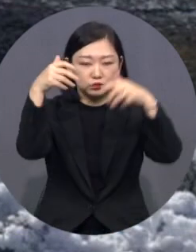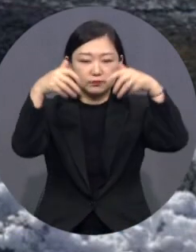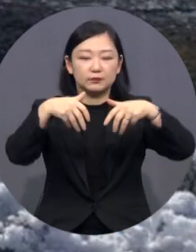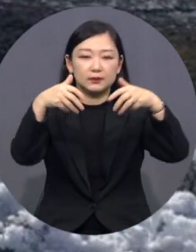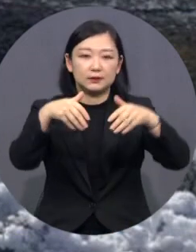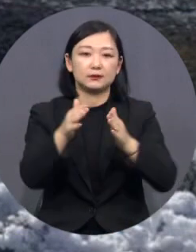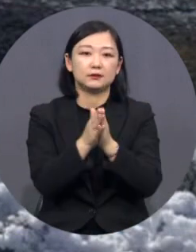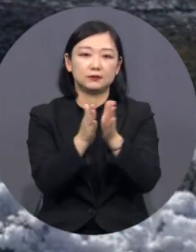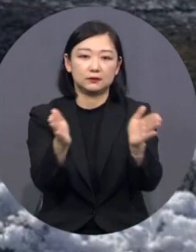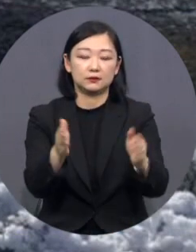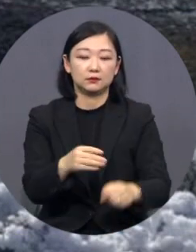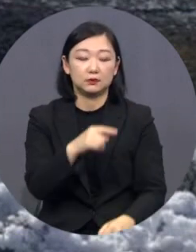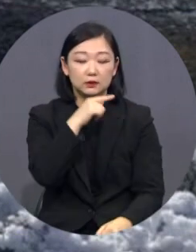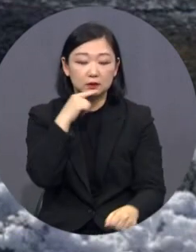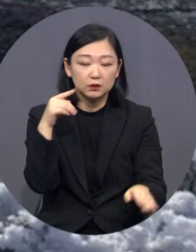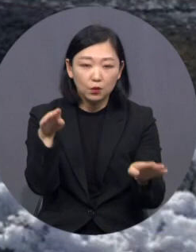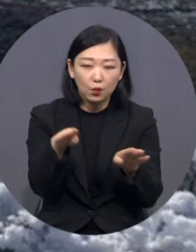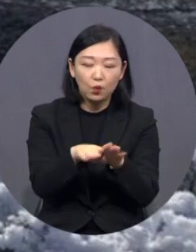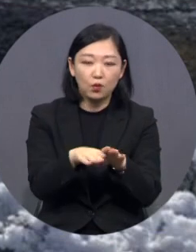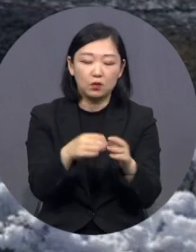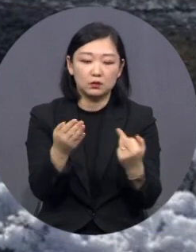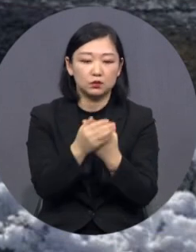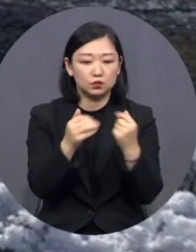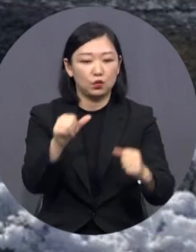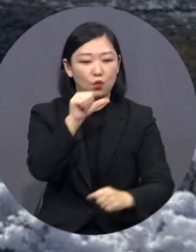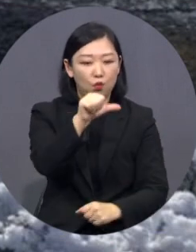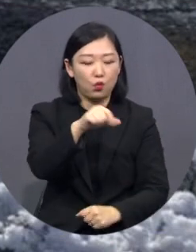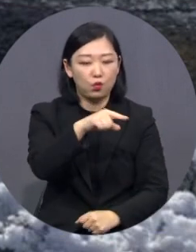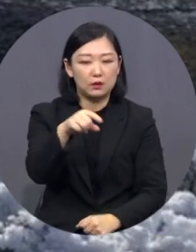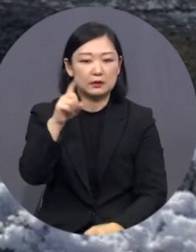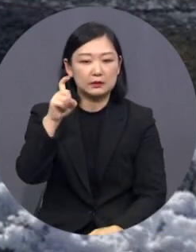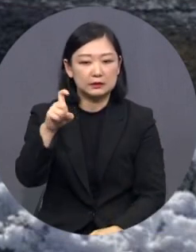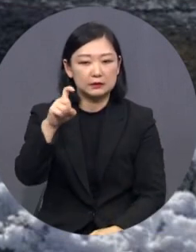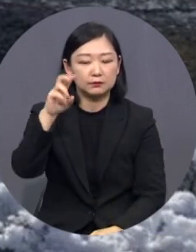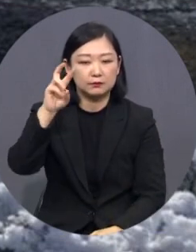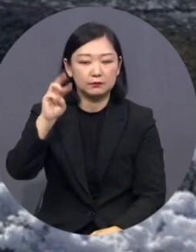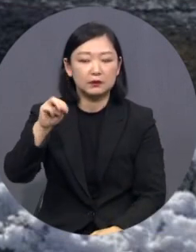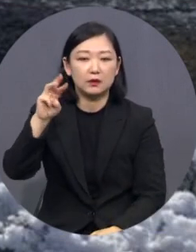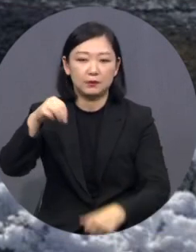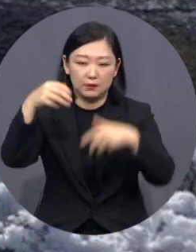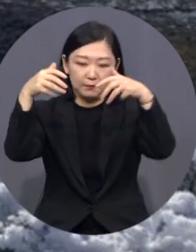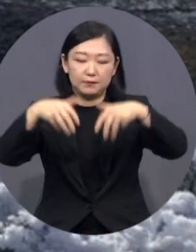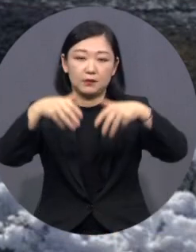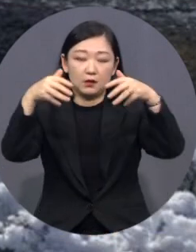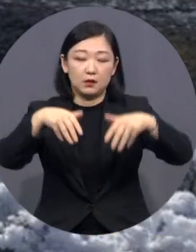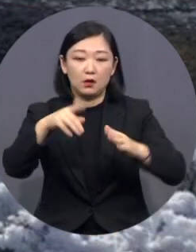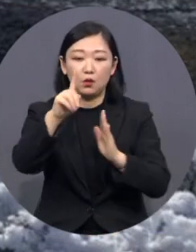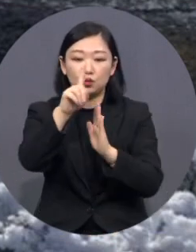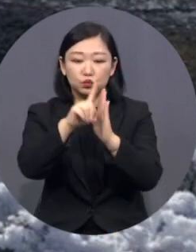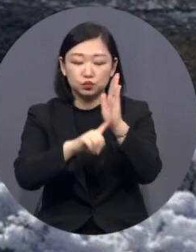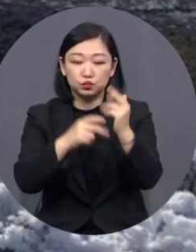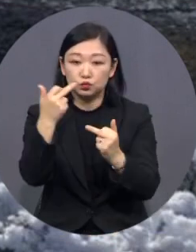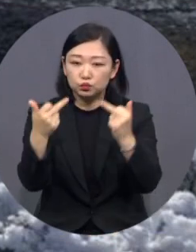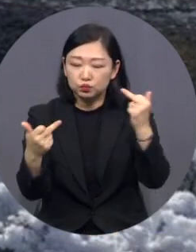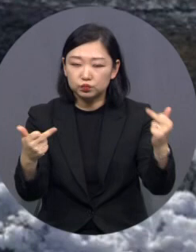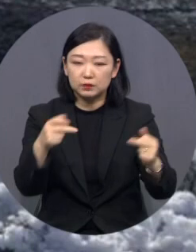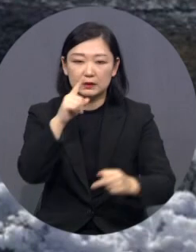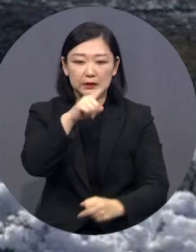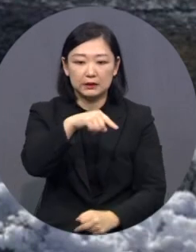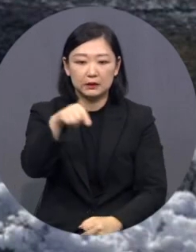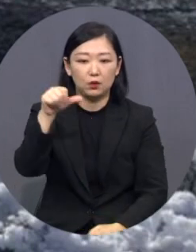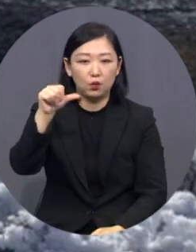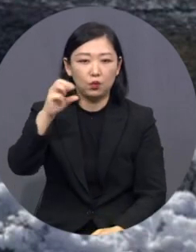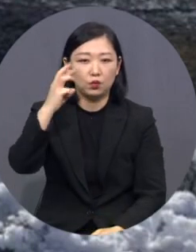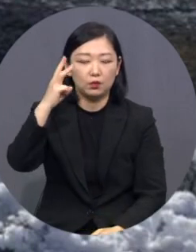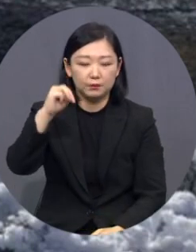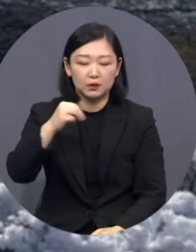내리겠습니다 일요일까지 제주에는 5에서 10mm 정도의 비가 내리겠고 기 낮은 산지에는 1에서 5cm